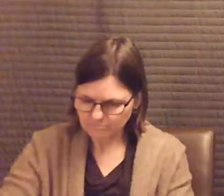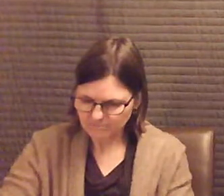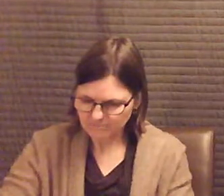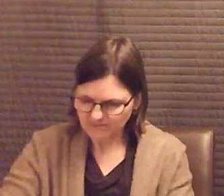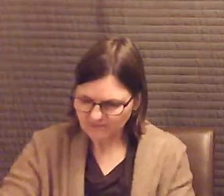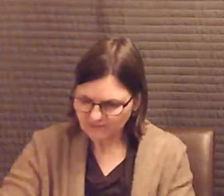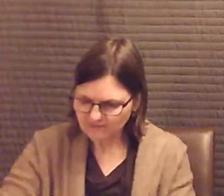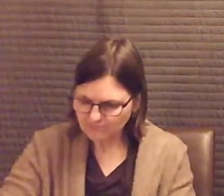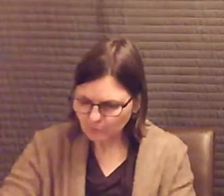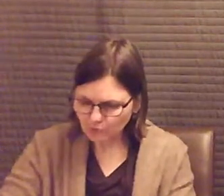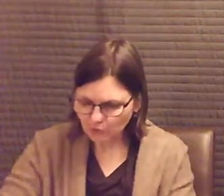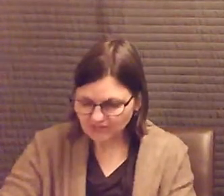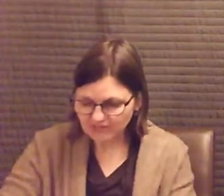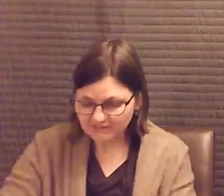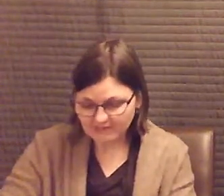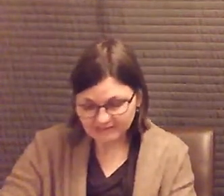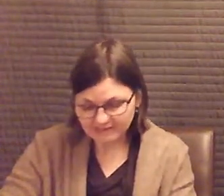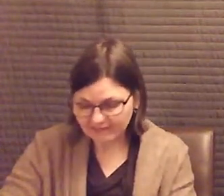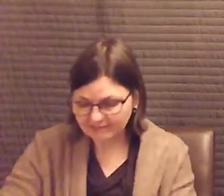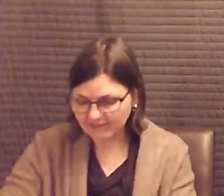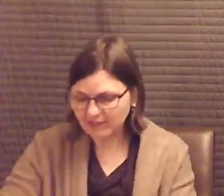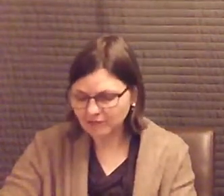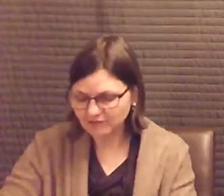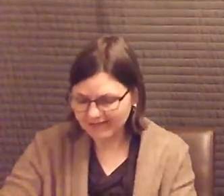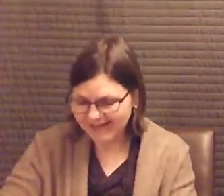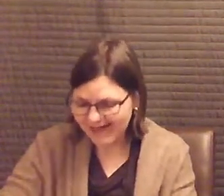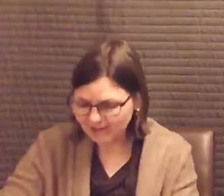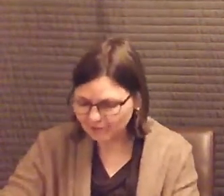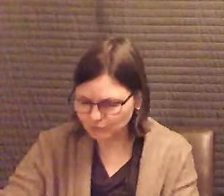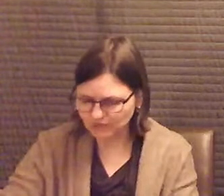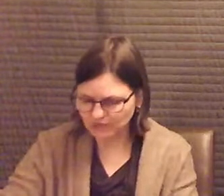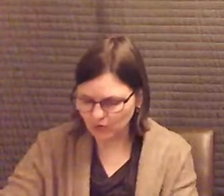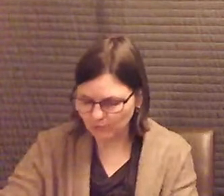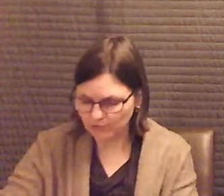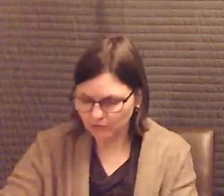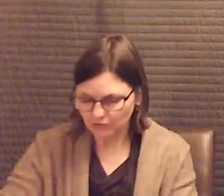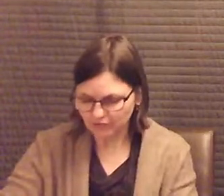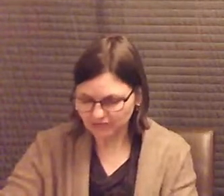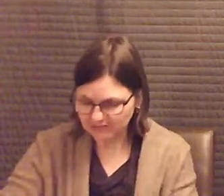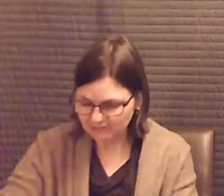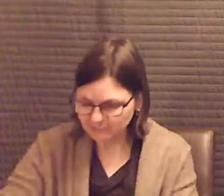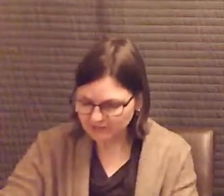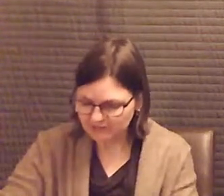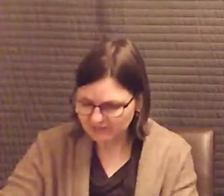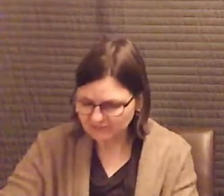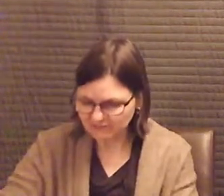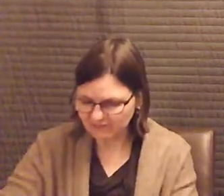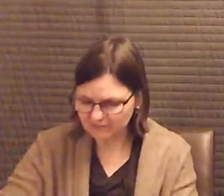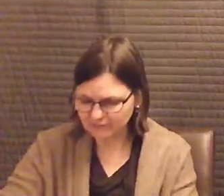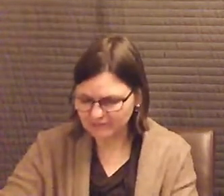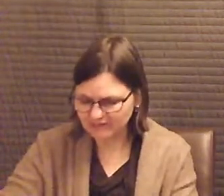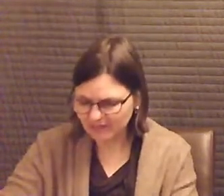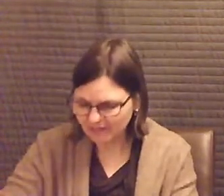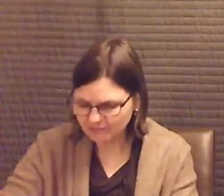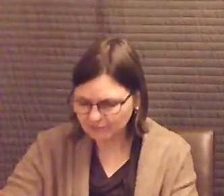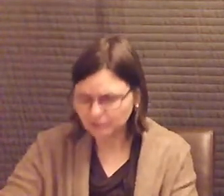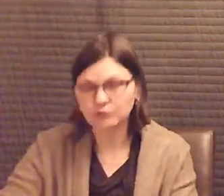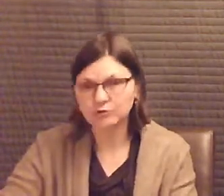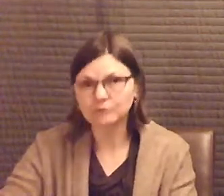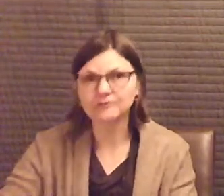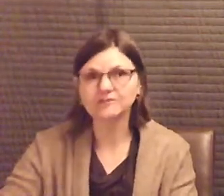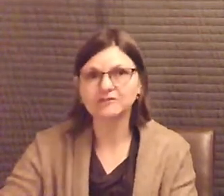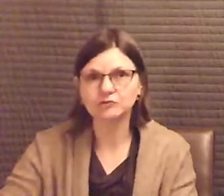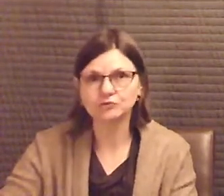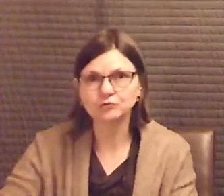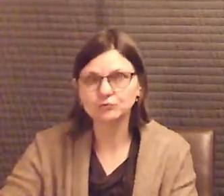naam zie ik zal morgen omstreeks deze tijd heel zware hagel en neer komen zoals in egypte niet eens geweest van een gaf dat het